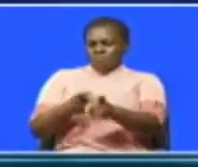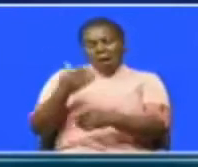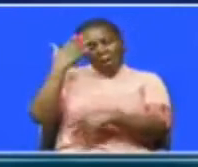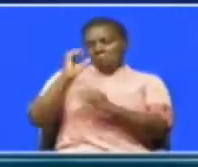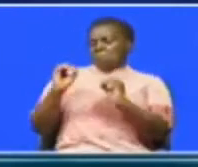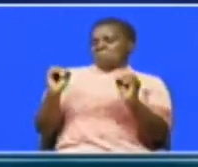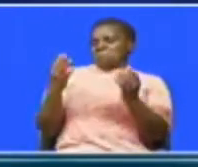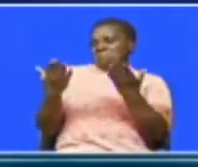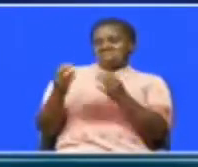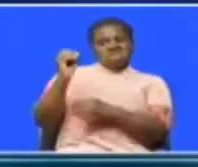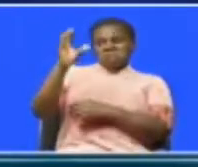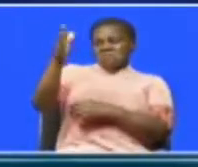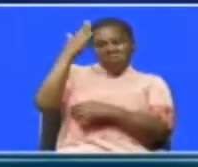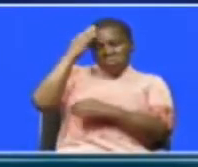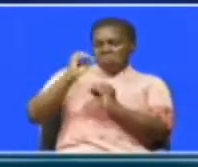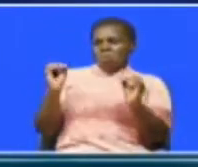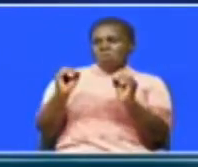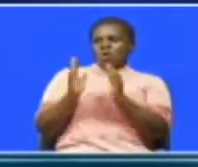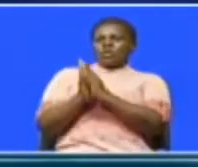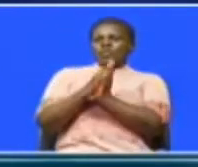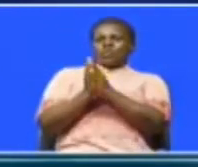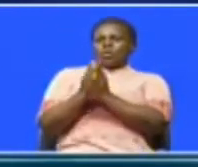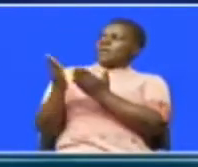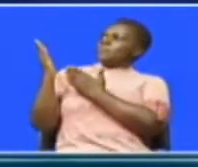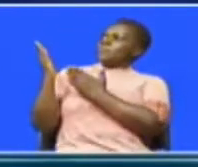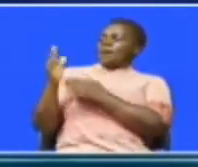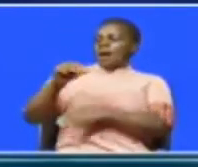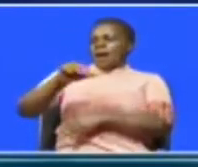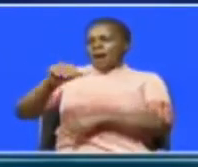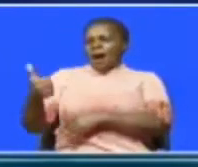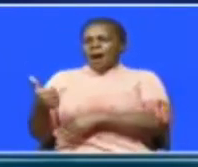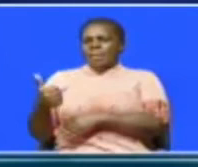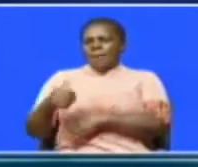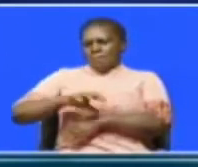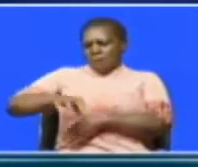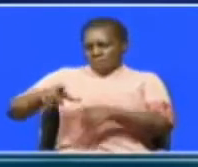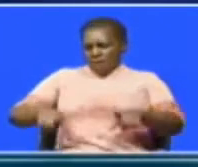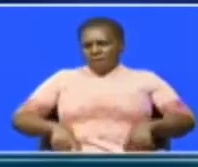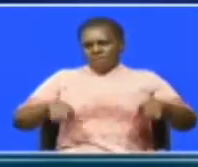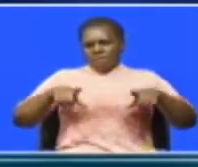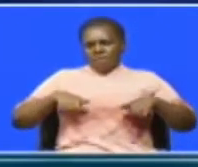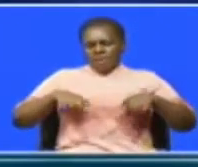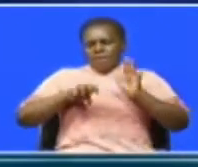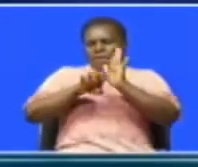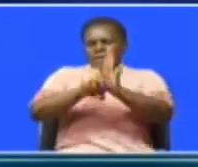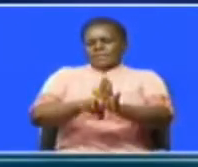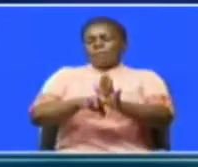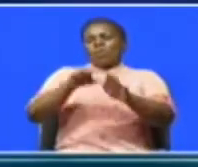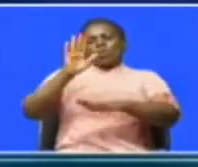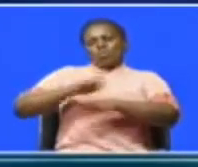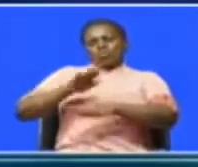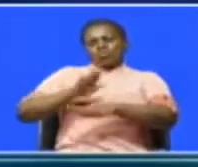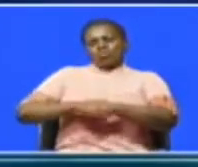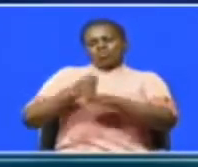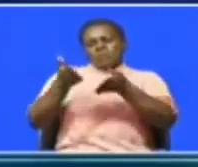never know. You never know. Hadithi ya Njeri pamoja na mafao ya mchezo wa kikapu kwa maisha yake ni mfano wa kuigwa kwa vizazi vya